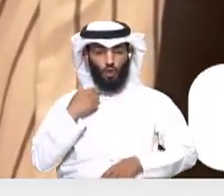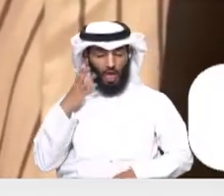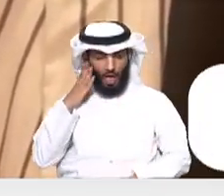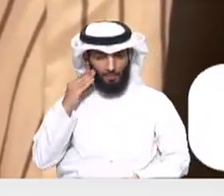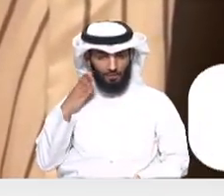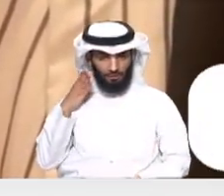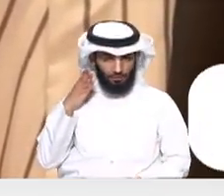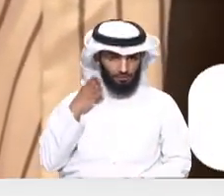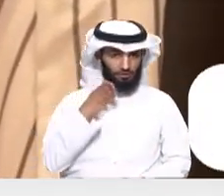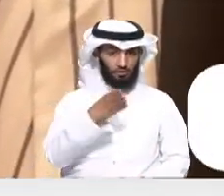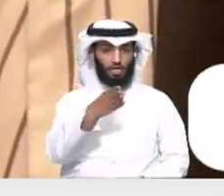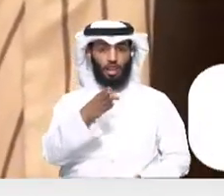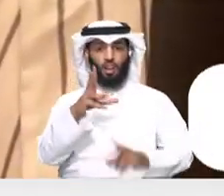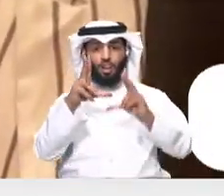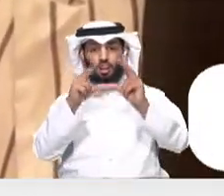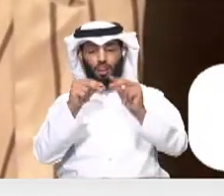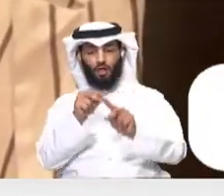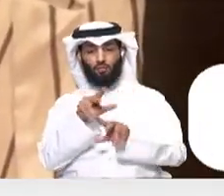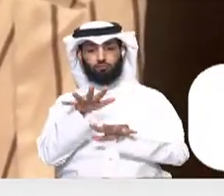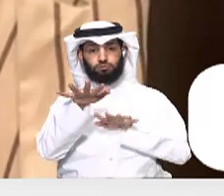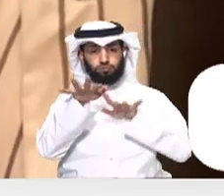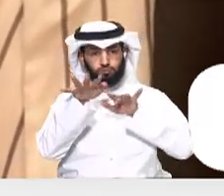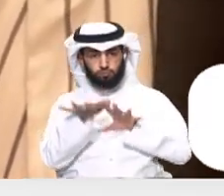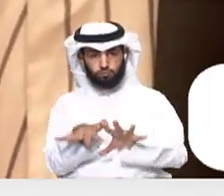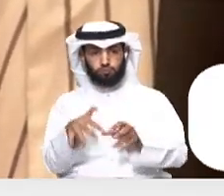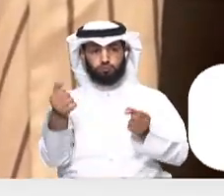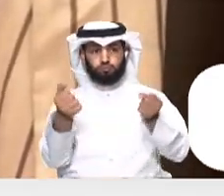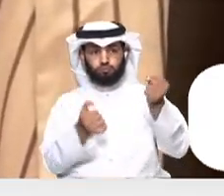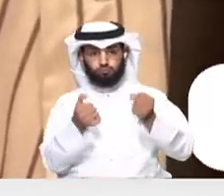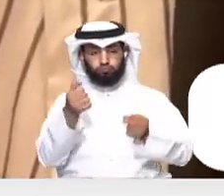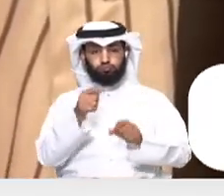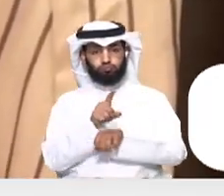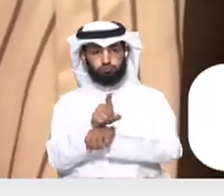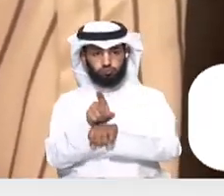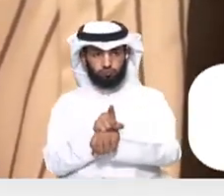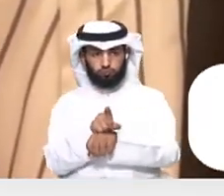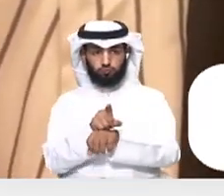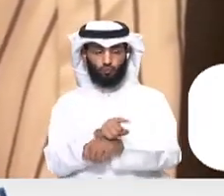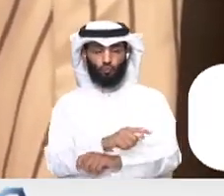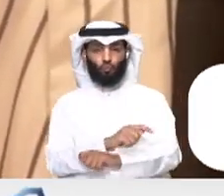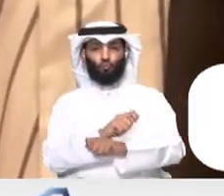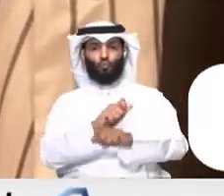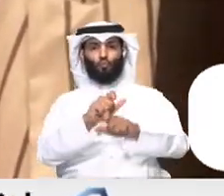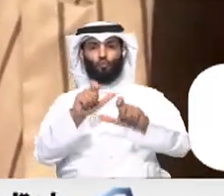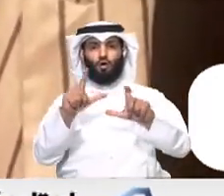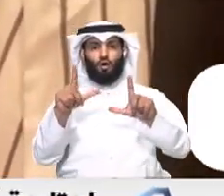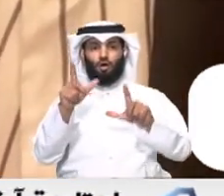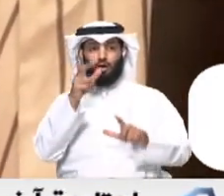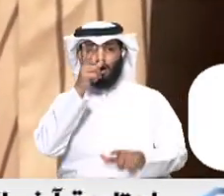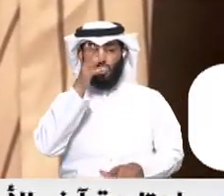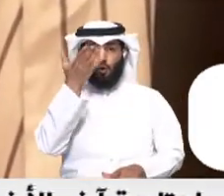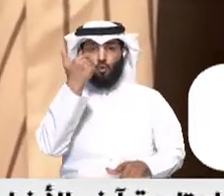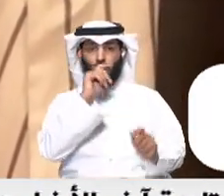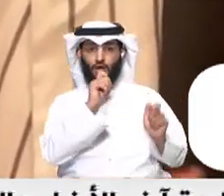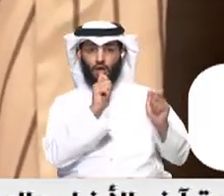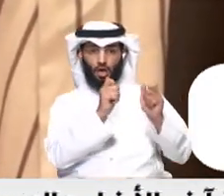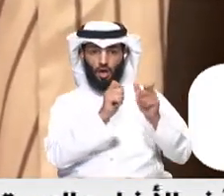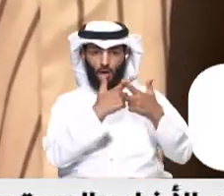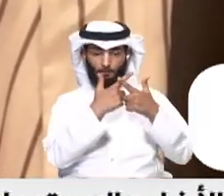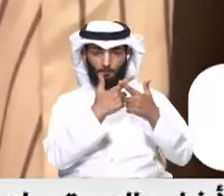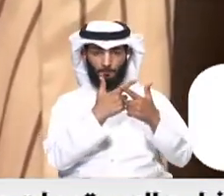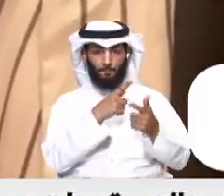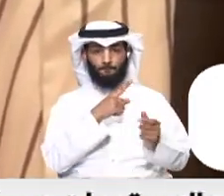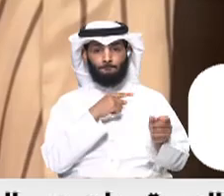يتحدث عنه الكيان الإسرائيلي إذا ما حصل في لبنان سينقل المشهد إلى جهة أخرى، لأن الغزو